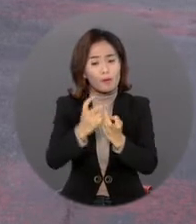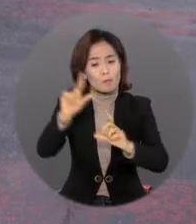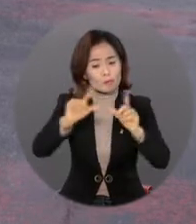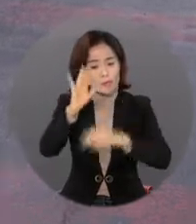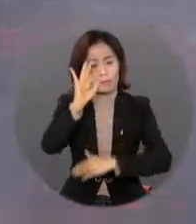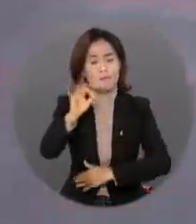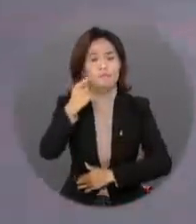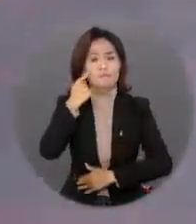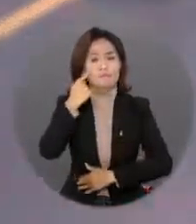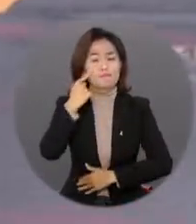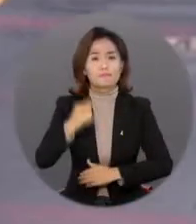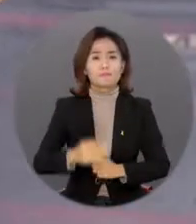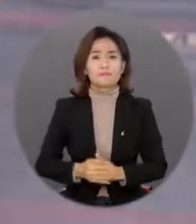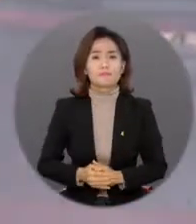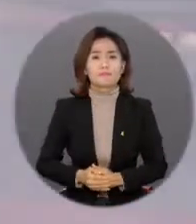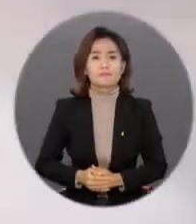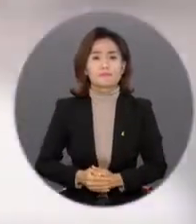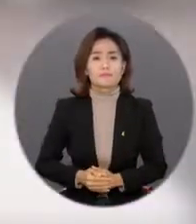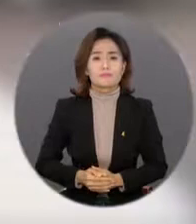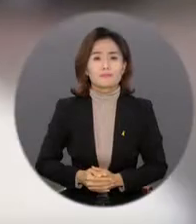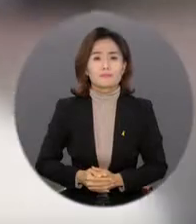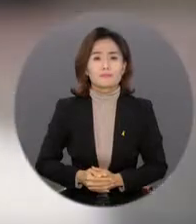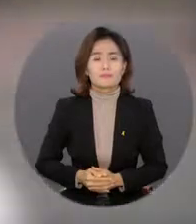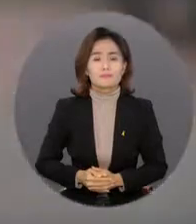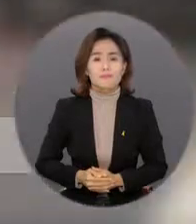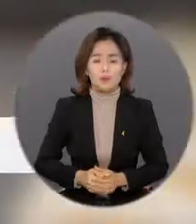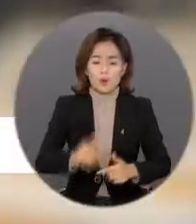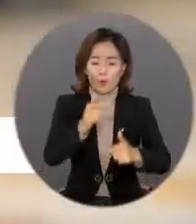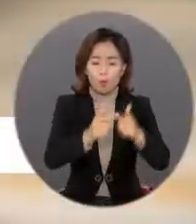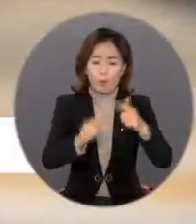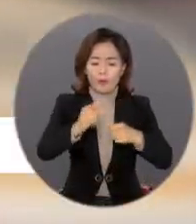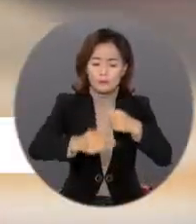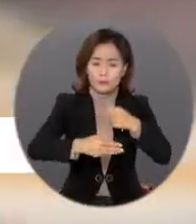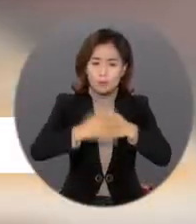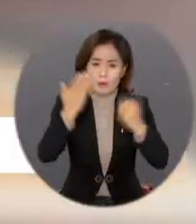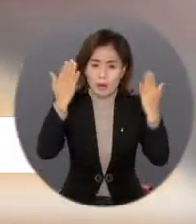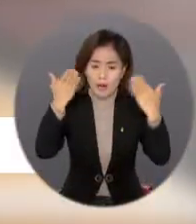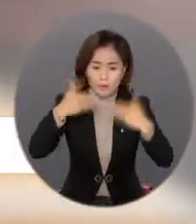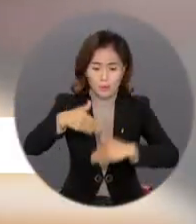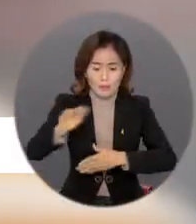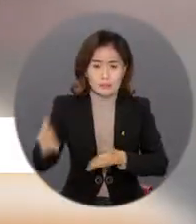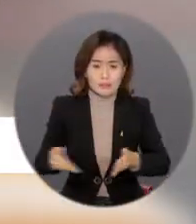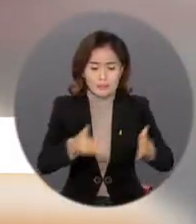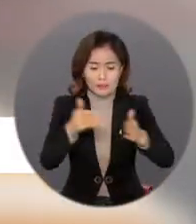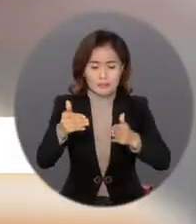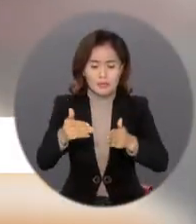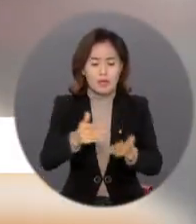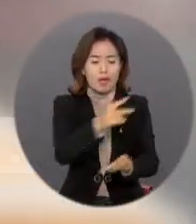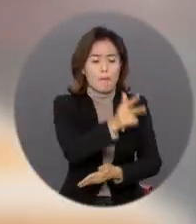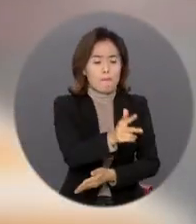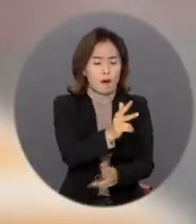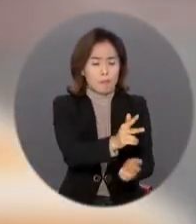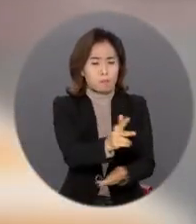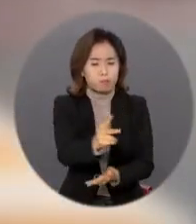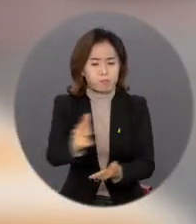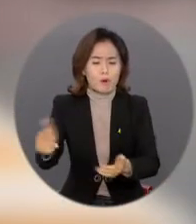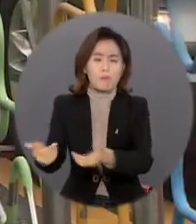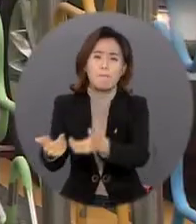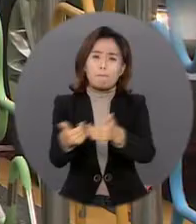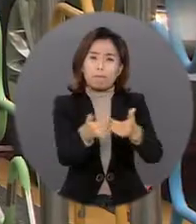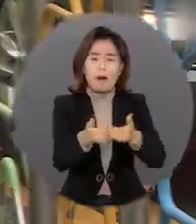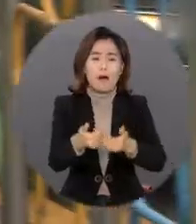돌아봤습니다. 목포의 한 초등학교 등굣길. 여전히 주차된 차량들이